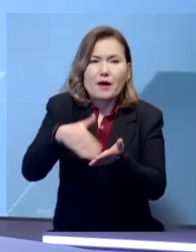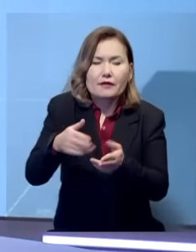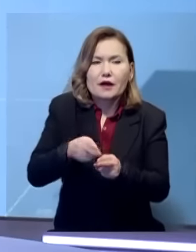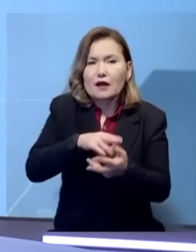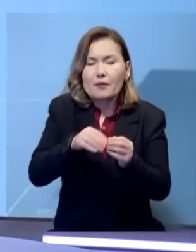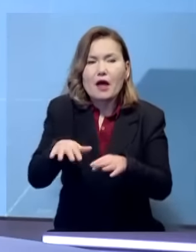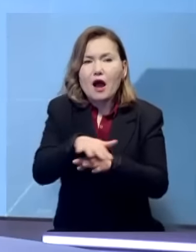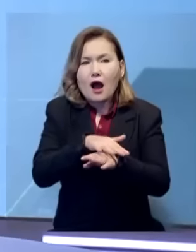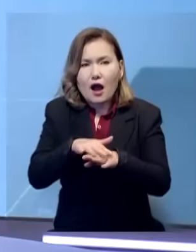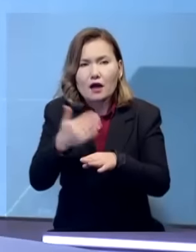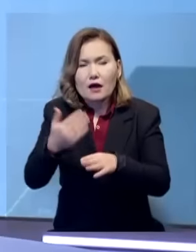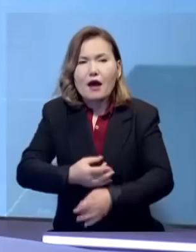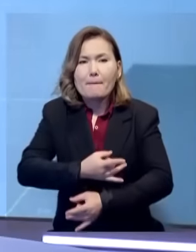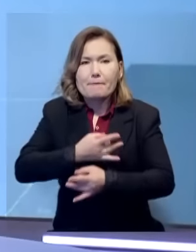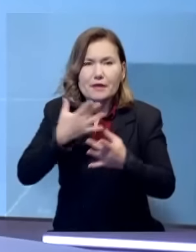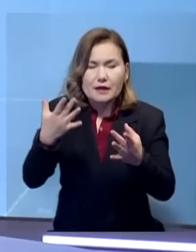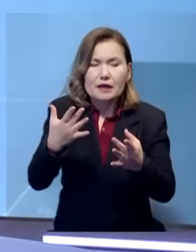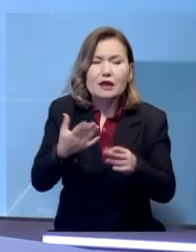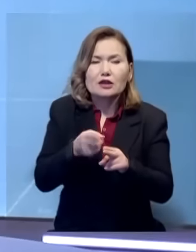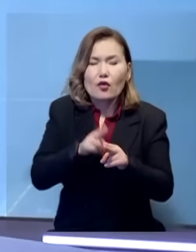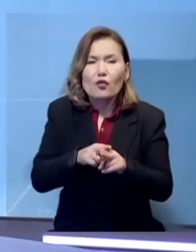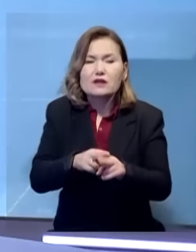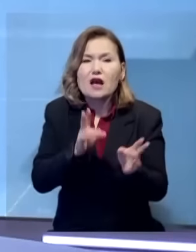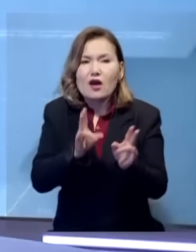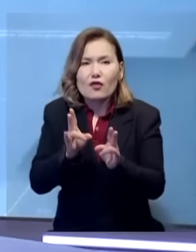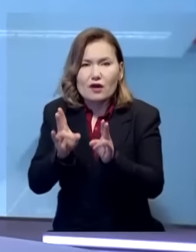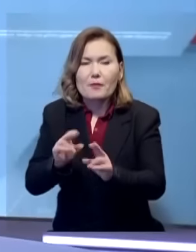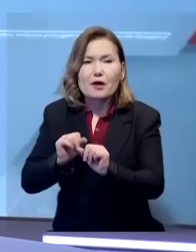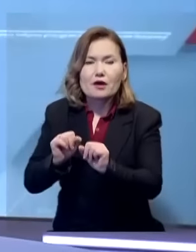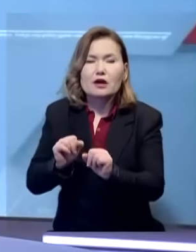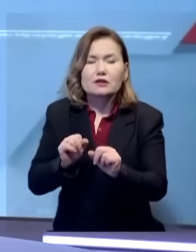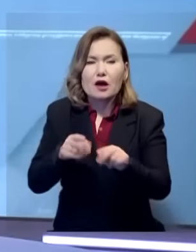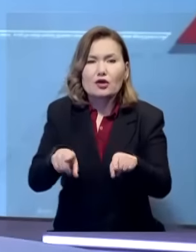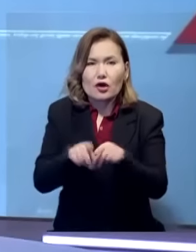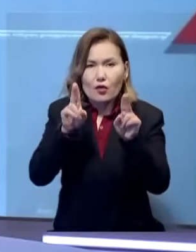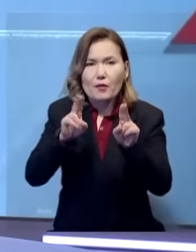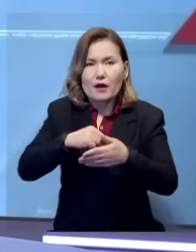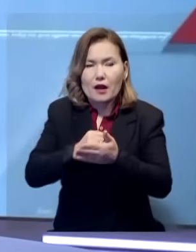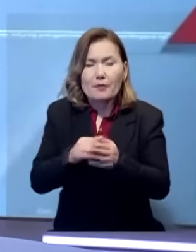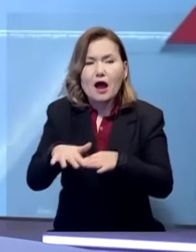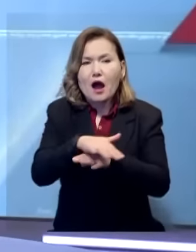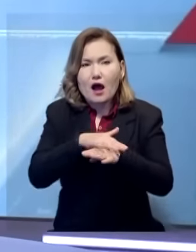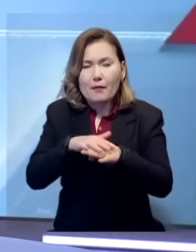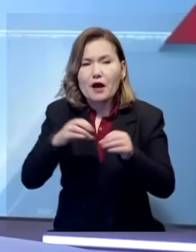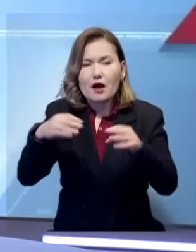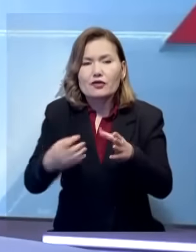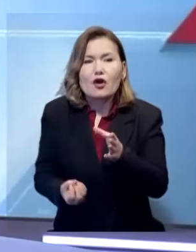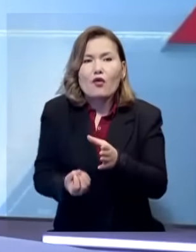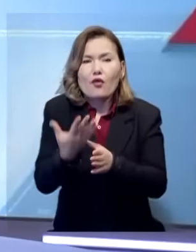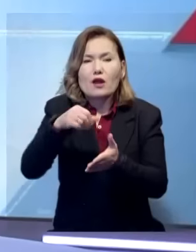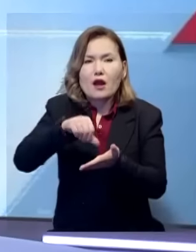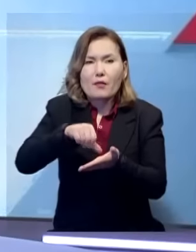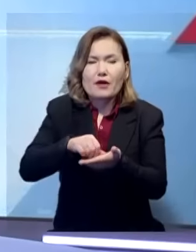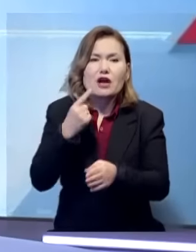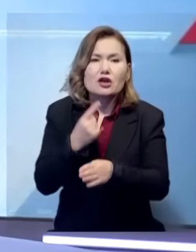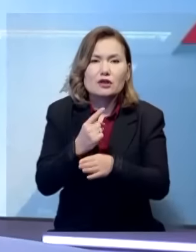Шара тұрғындардың мереке кезінде жарақат алудан сақтау үшін қолға алынған. Жаңа ережеге сай адамдар көп жиналатын орындарда от шашуды қолдануға